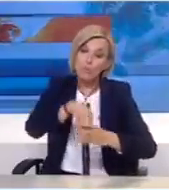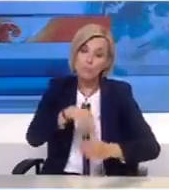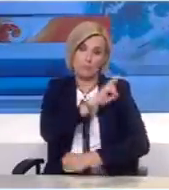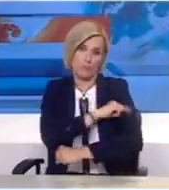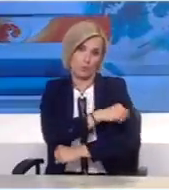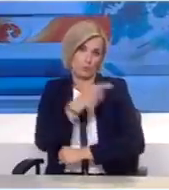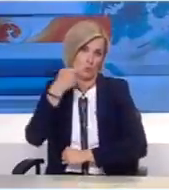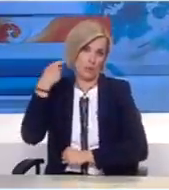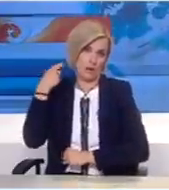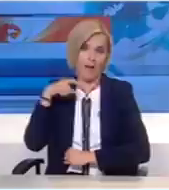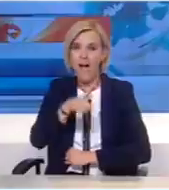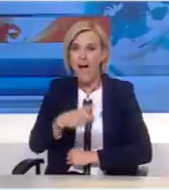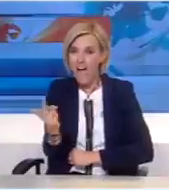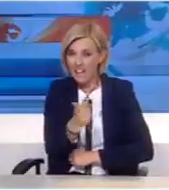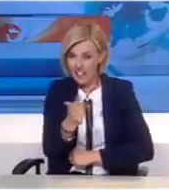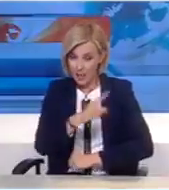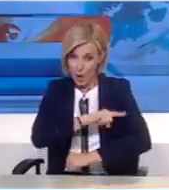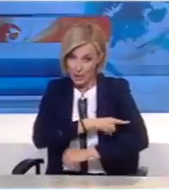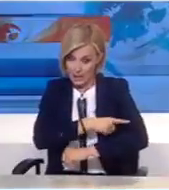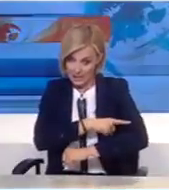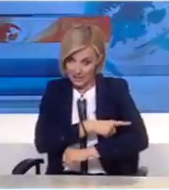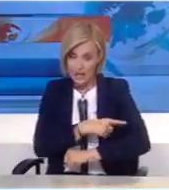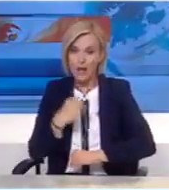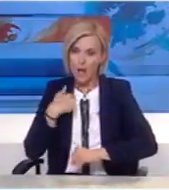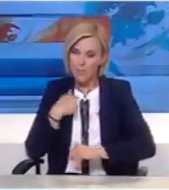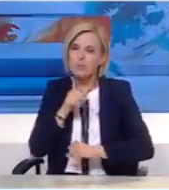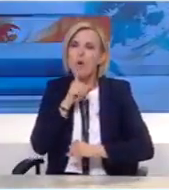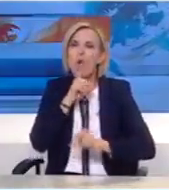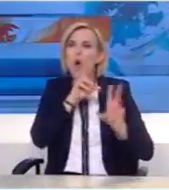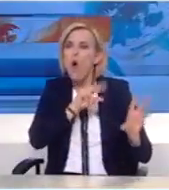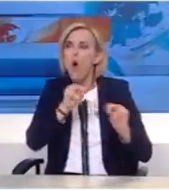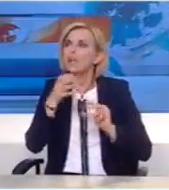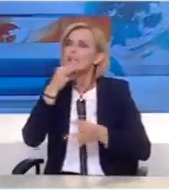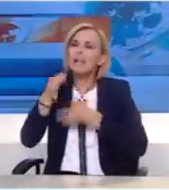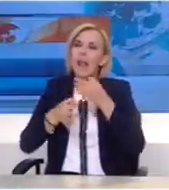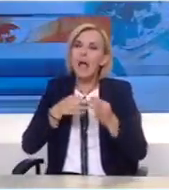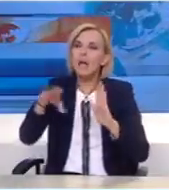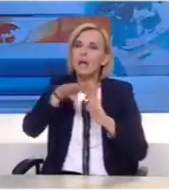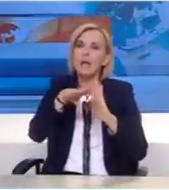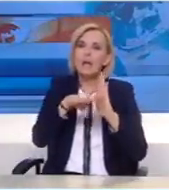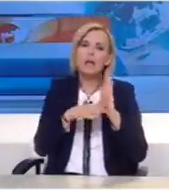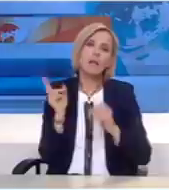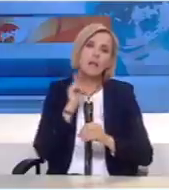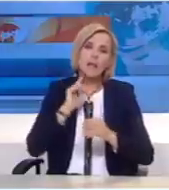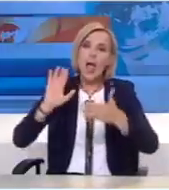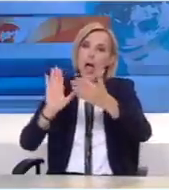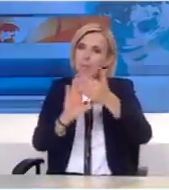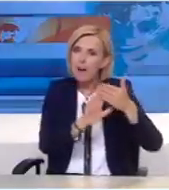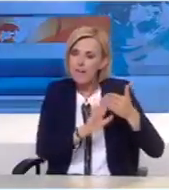Νίκαιας. Για τα κρούσματα αυτά λοιπόν ακολουθήσαμε τα πρωτόκολλα και ό,τι προβλέπετε, ιχνηλατήθηκαν οι